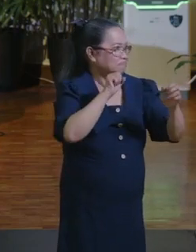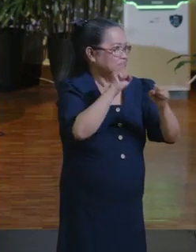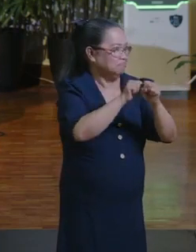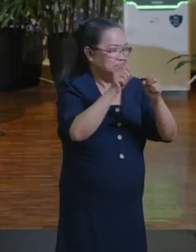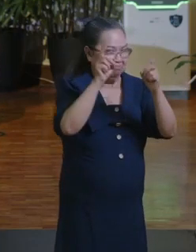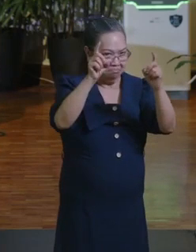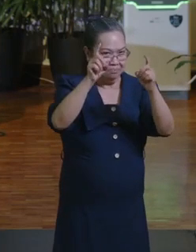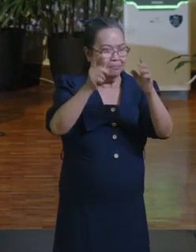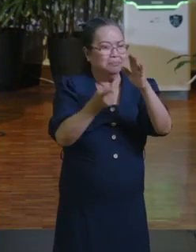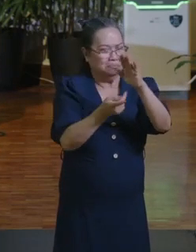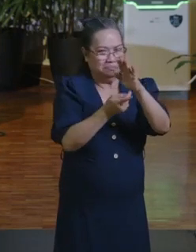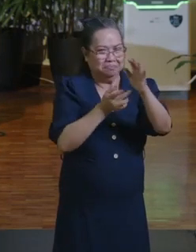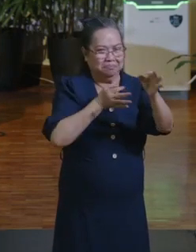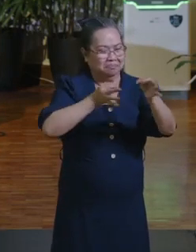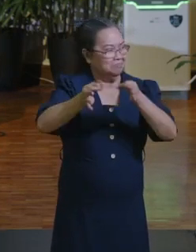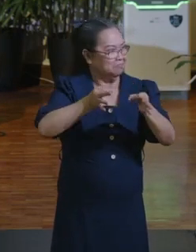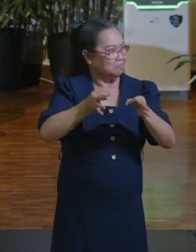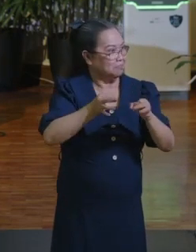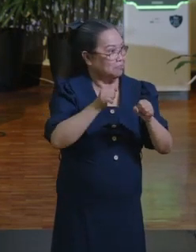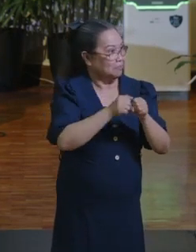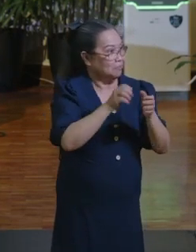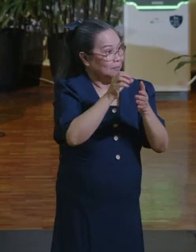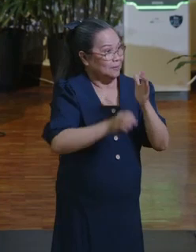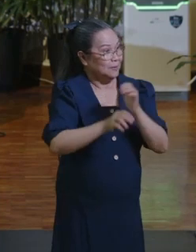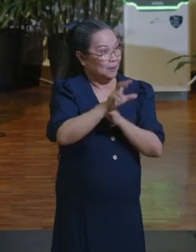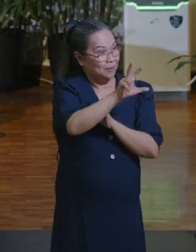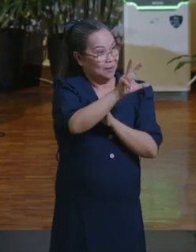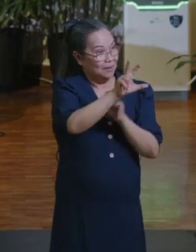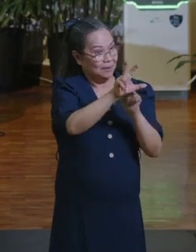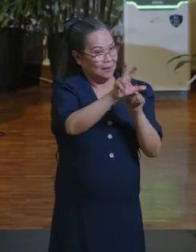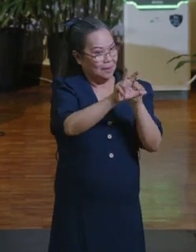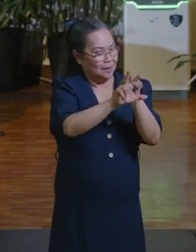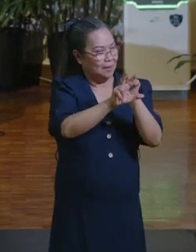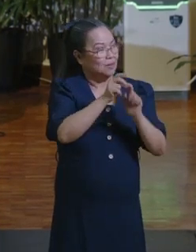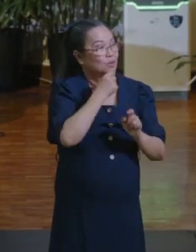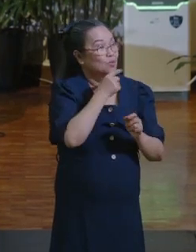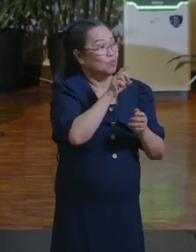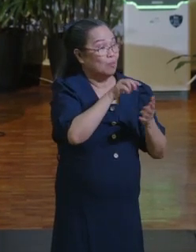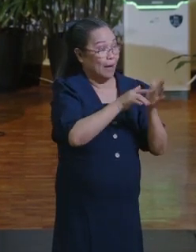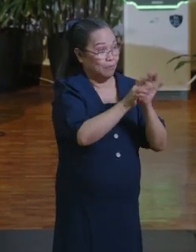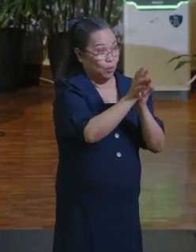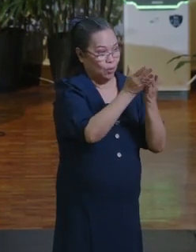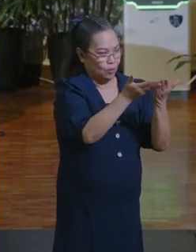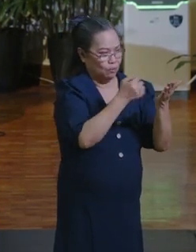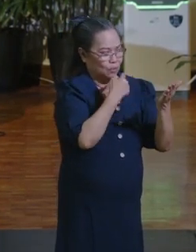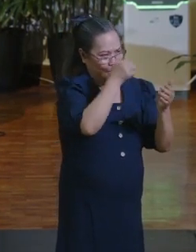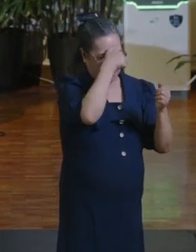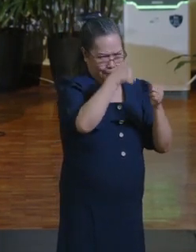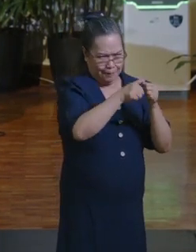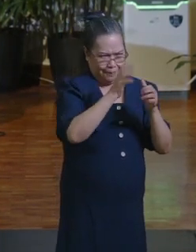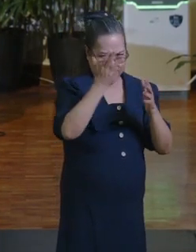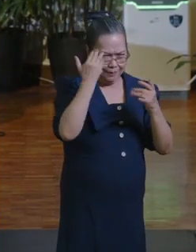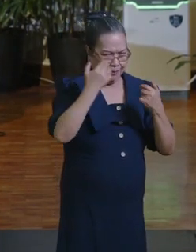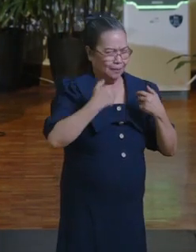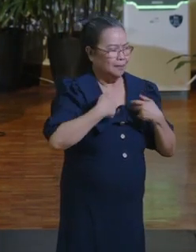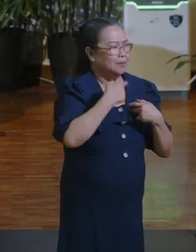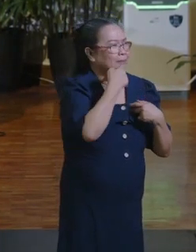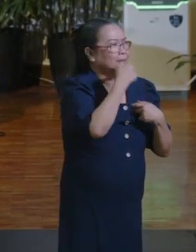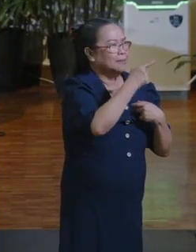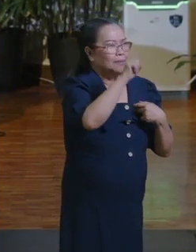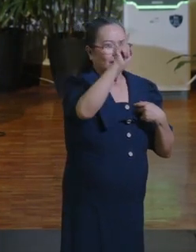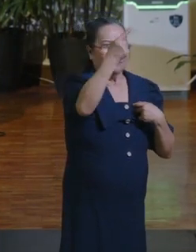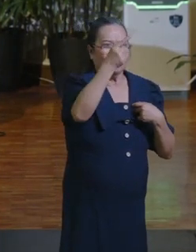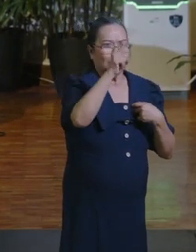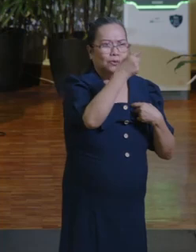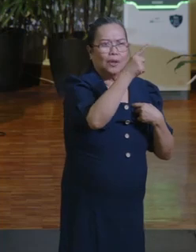ito. At sa chapter 3, sa umpisa ng chapter 3, kung inyong alalahanin, sa first